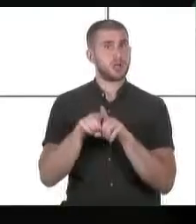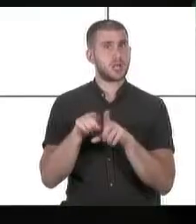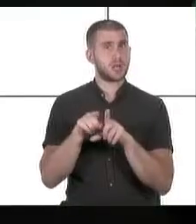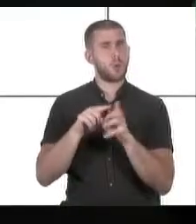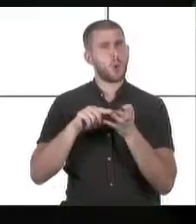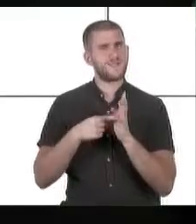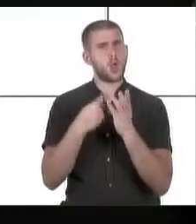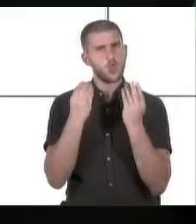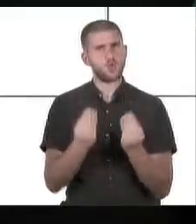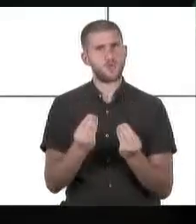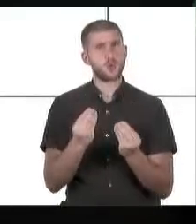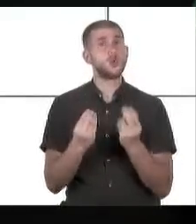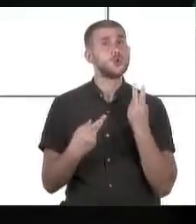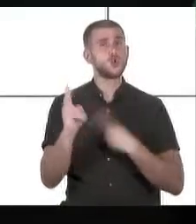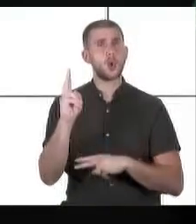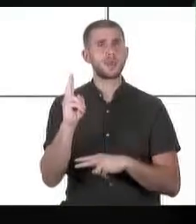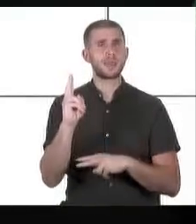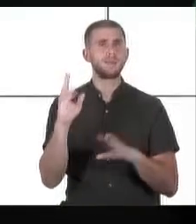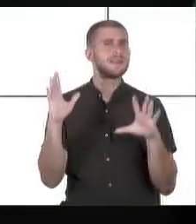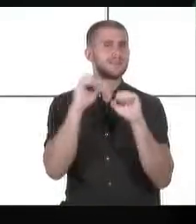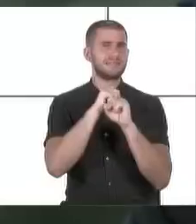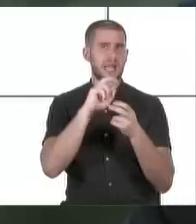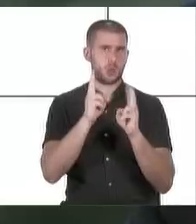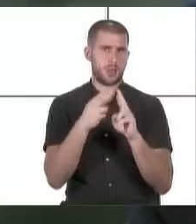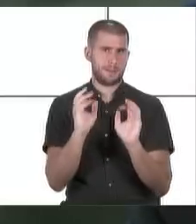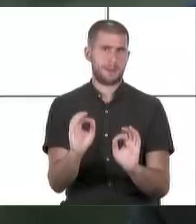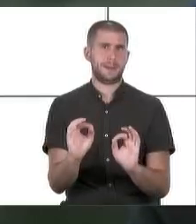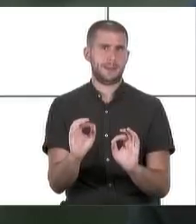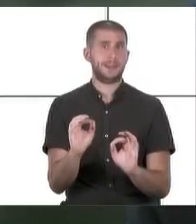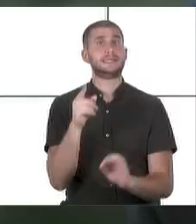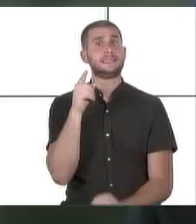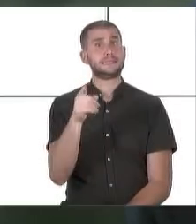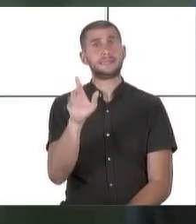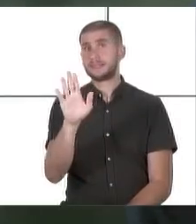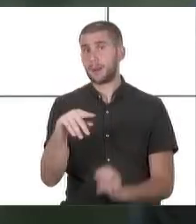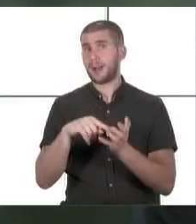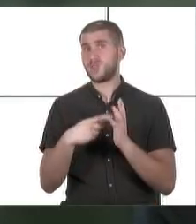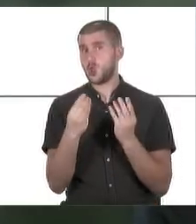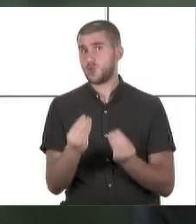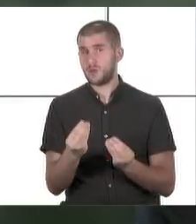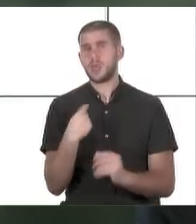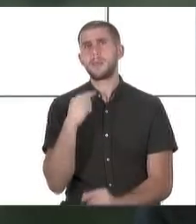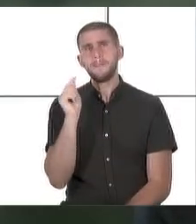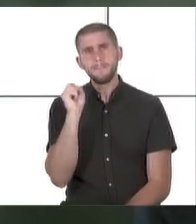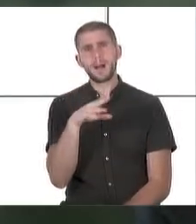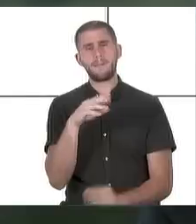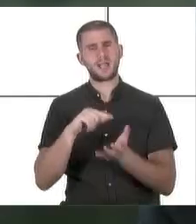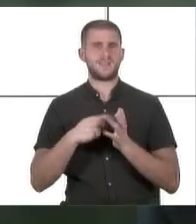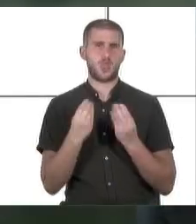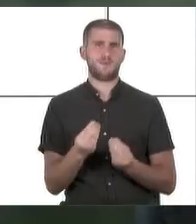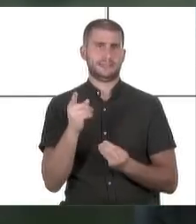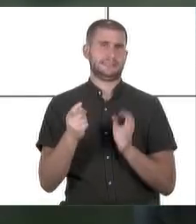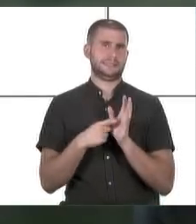כוונות טובות, יותר מאשר תפיסות עולם. זה גם כוונות טובות, אני בא מתוך כוונה טובה, זו